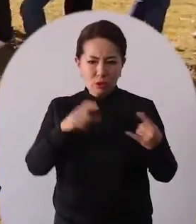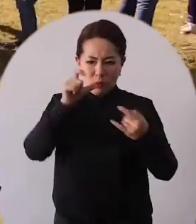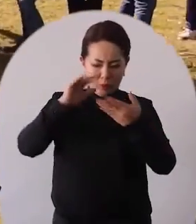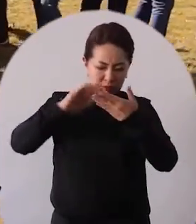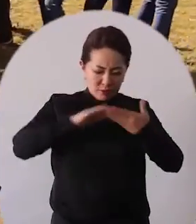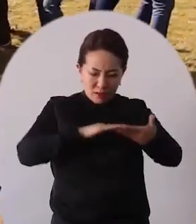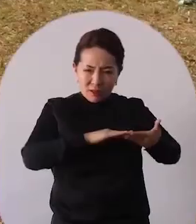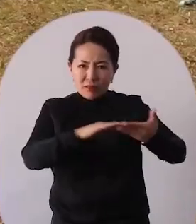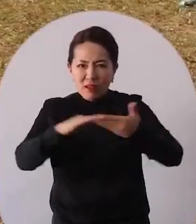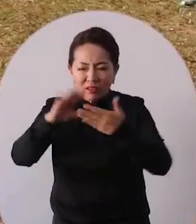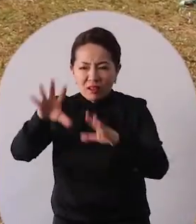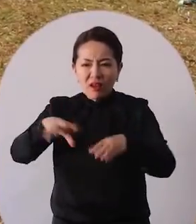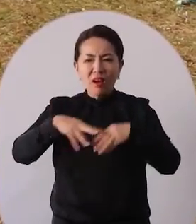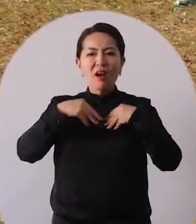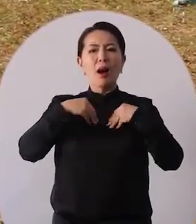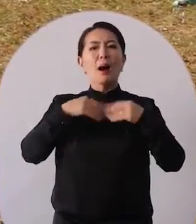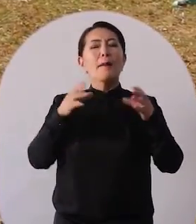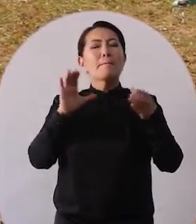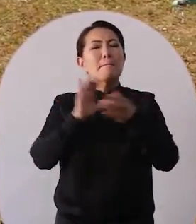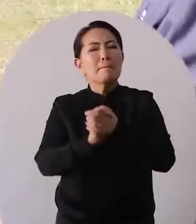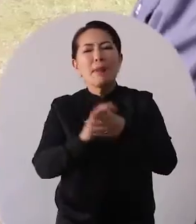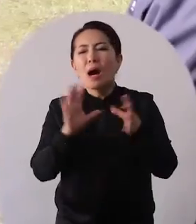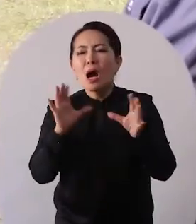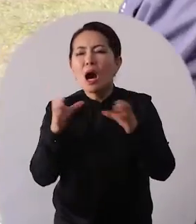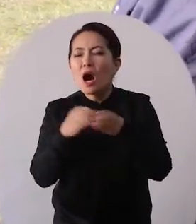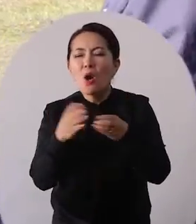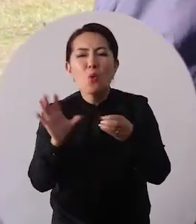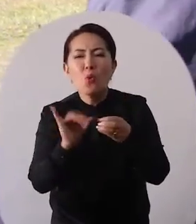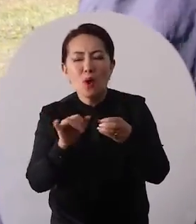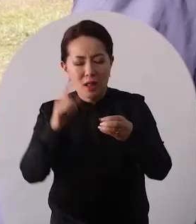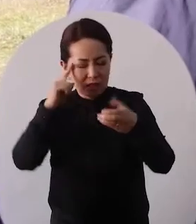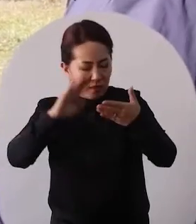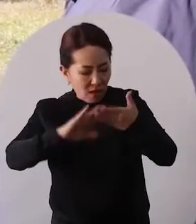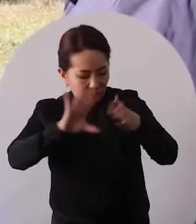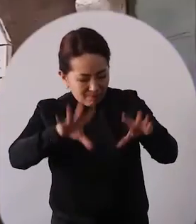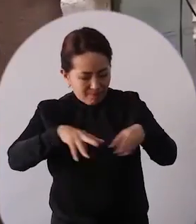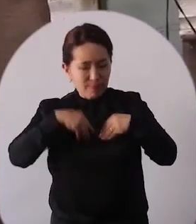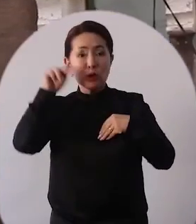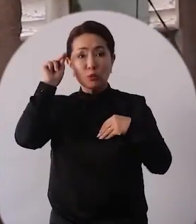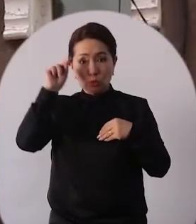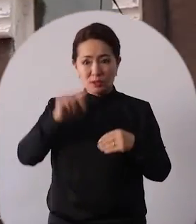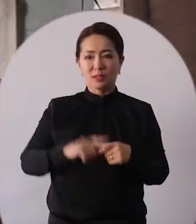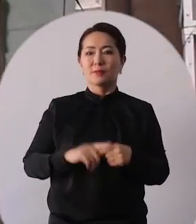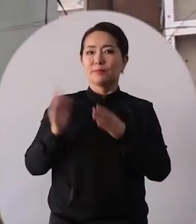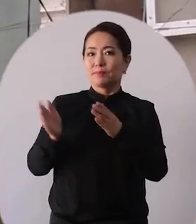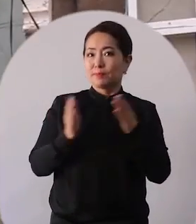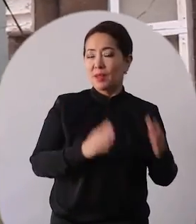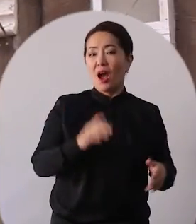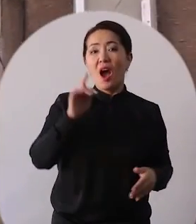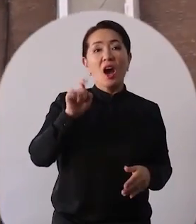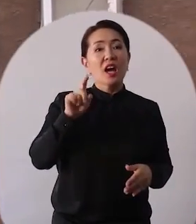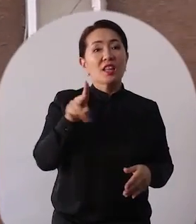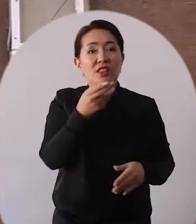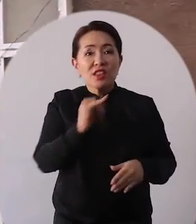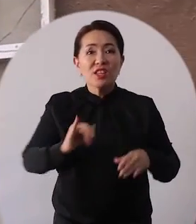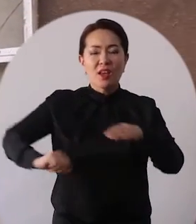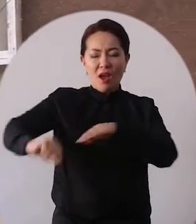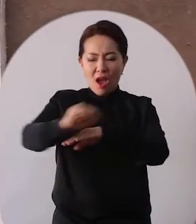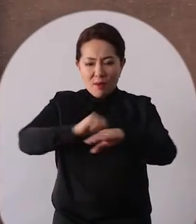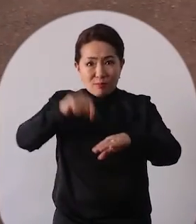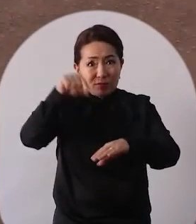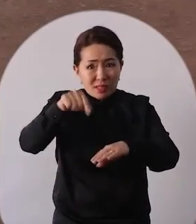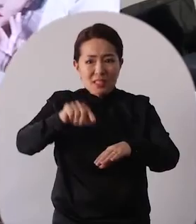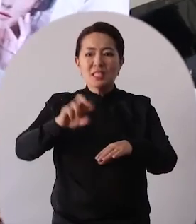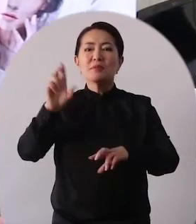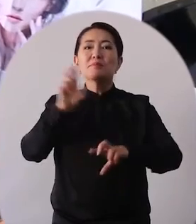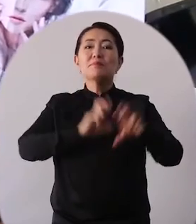илүү таньж мэдэх, баг хамт олон гэж ямар байх ёстой гэдэг талаар маш их зүйлийг суралцсан байгаа. За, Хинтэй аймгийн бизнес инкубатор дүүгээр бид зочилсан